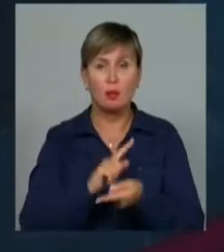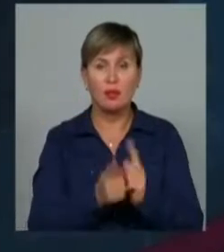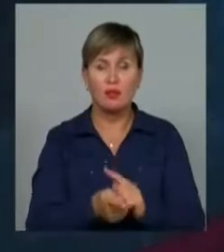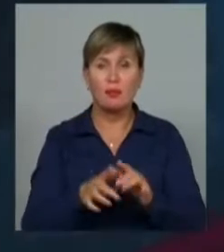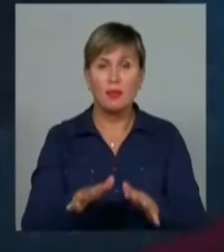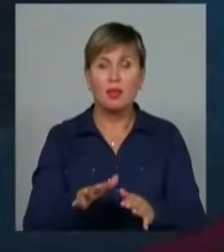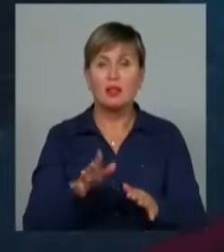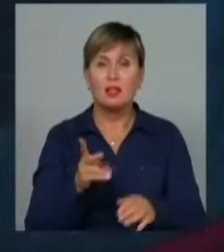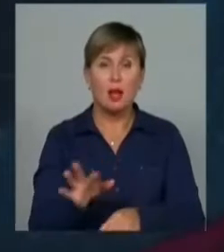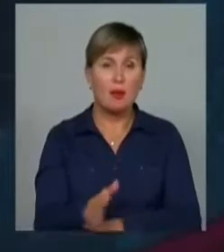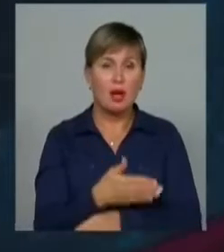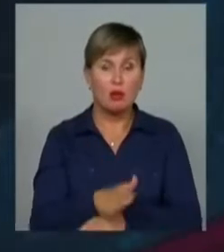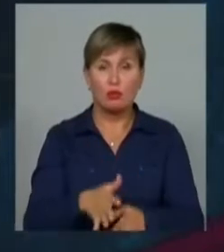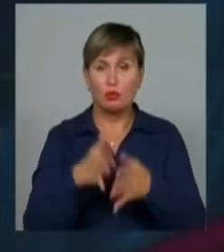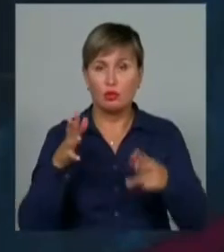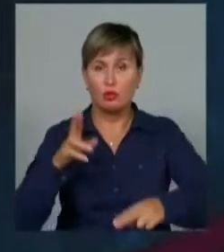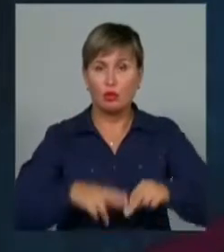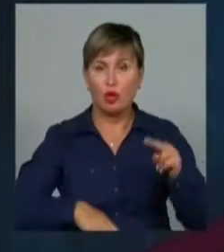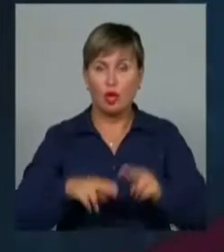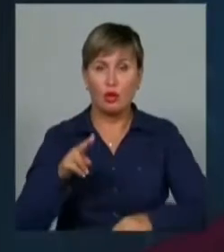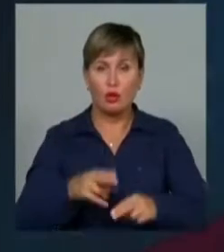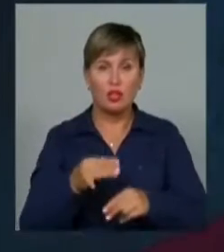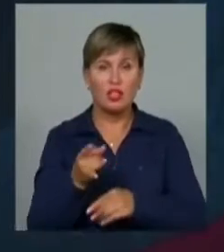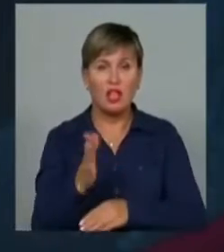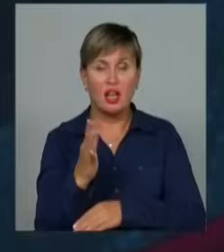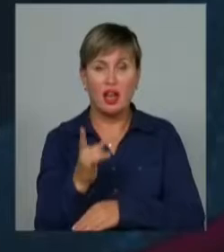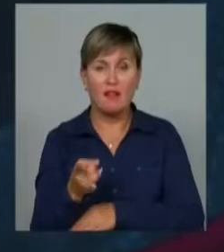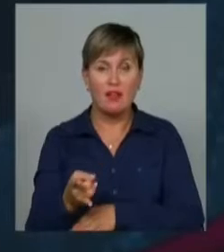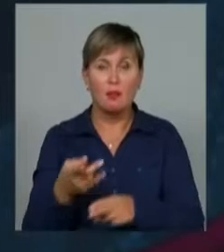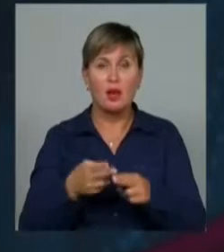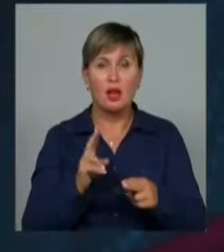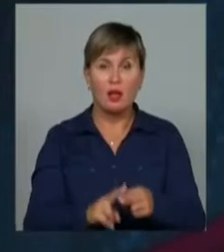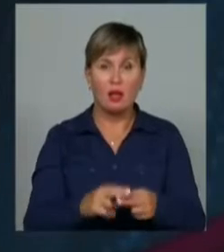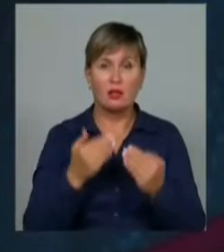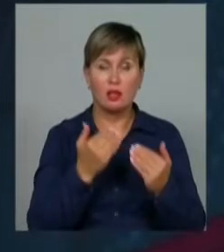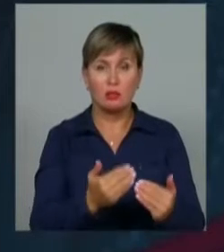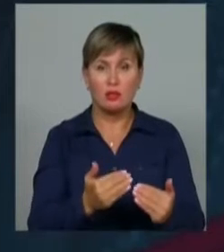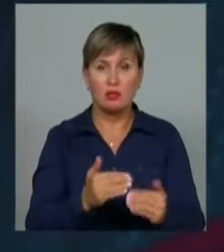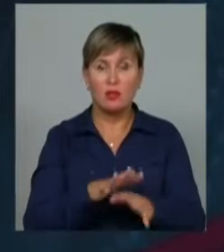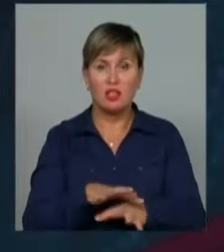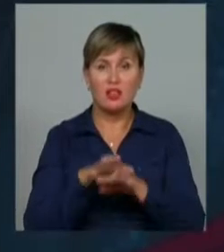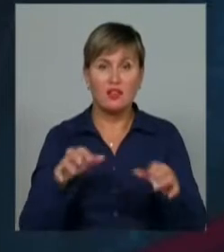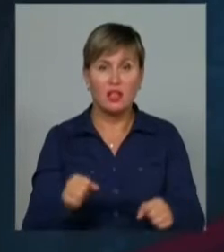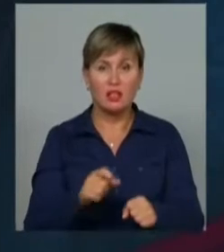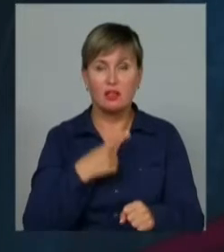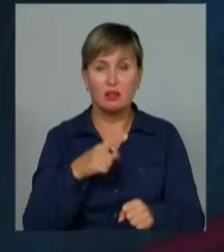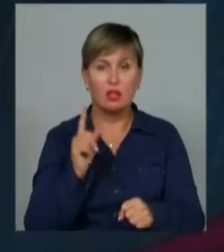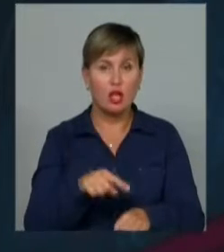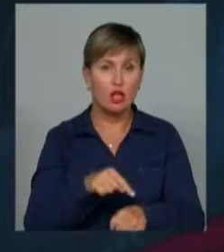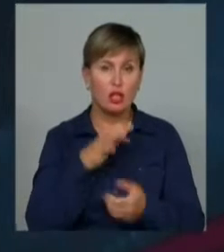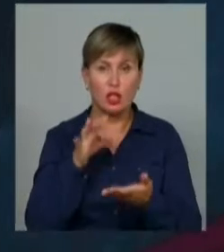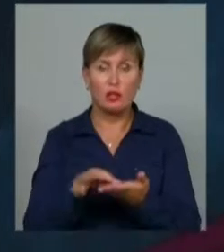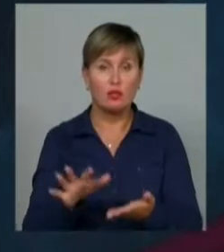для прогулок, развернули масштабную стройплощадку и вырубают деревья. При этом на их обращение местные власти якобы даже не